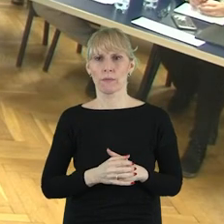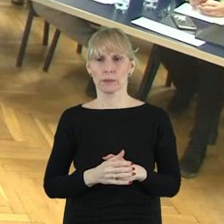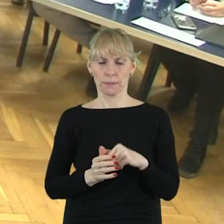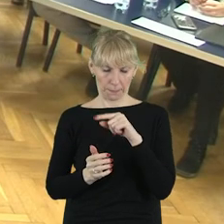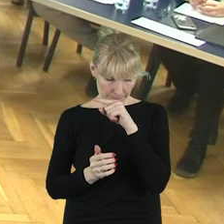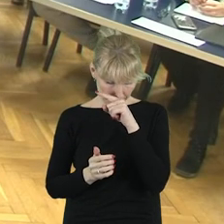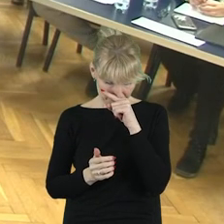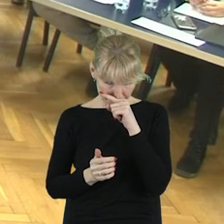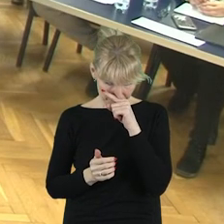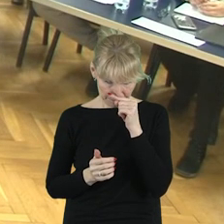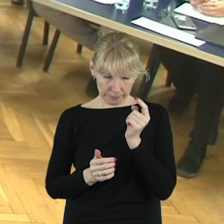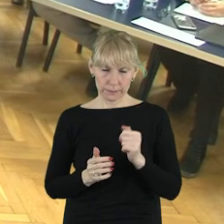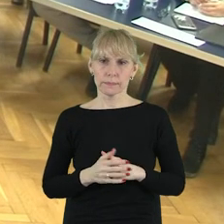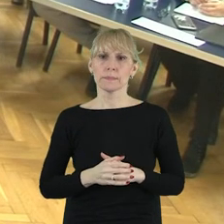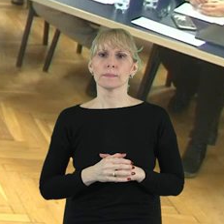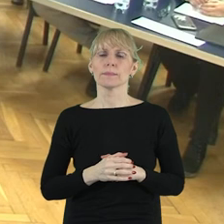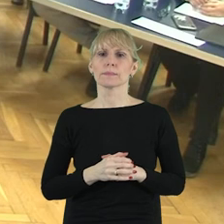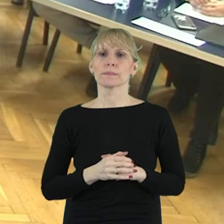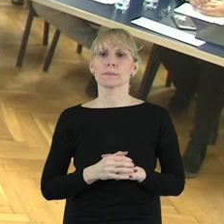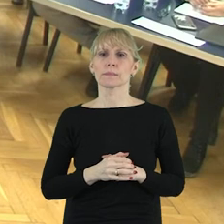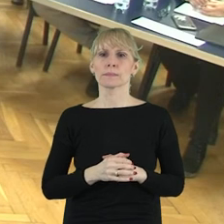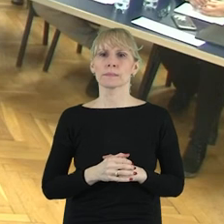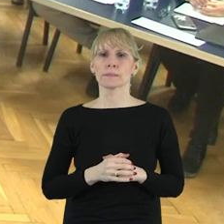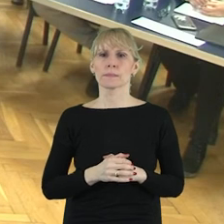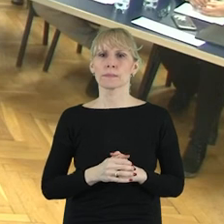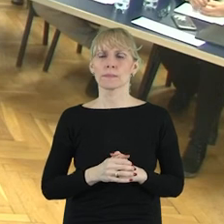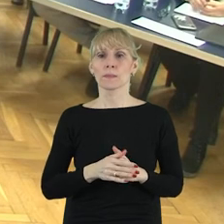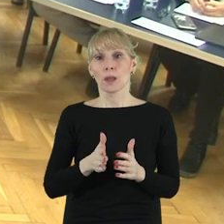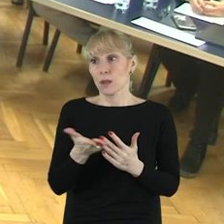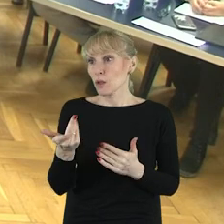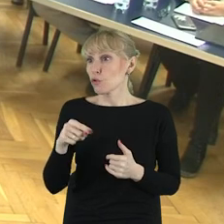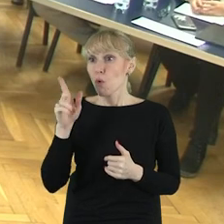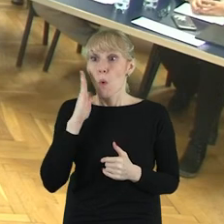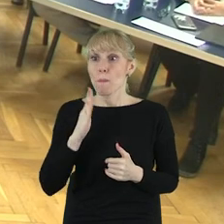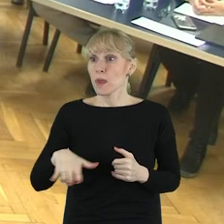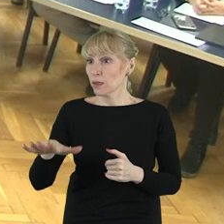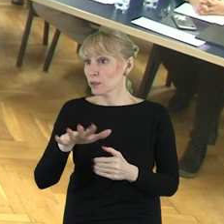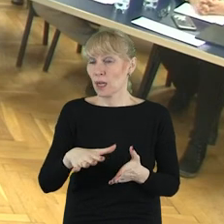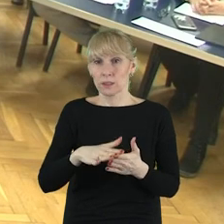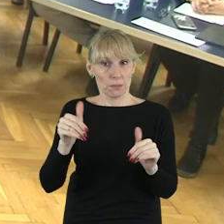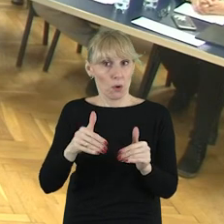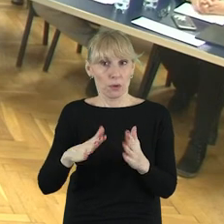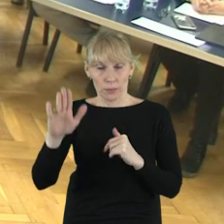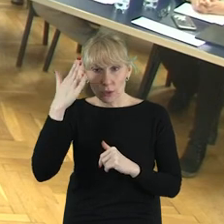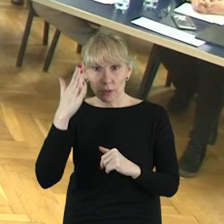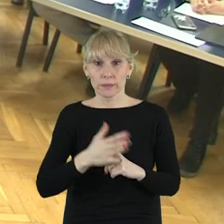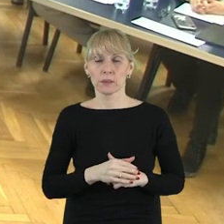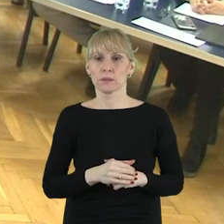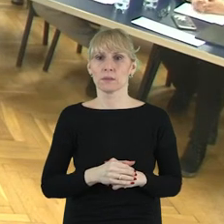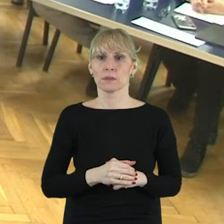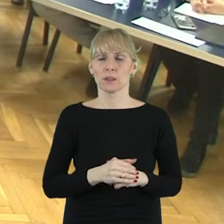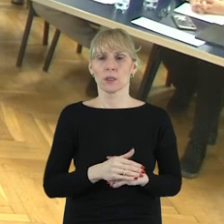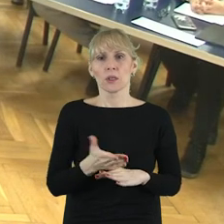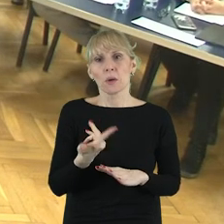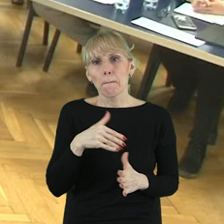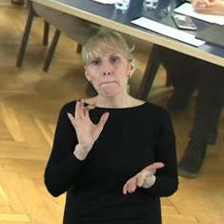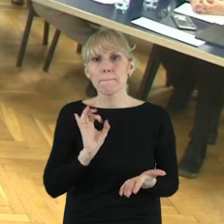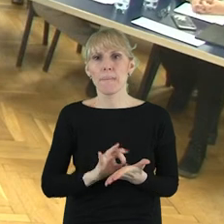tym wiedzieć wcześniej, mogliby wiedzieć również i mieszkańcy, i